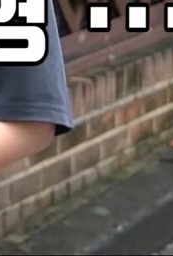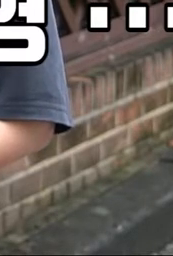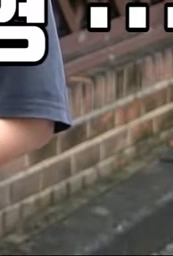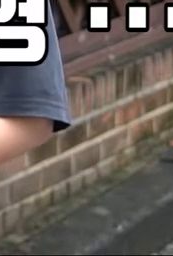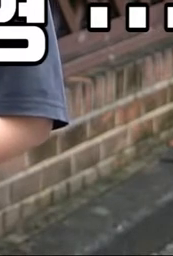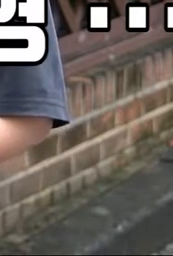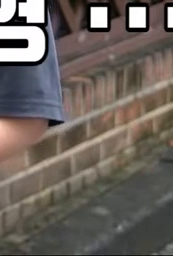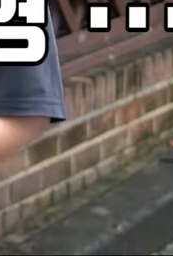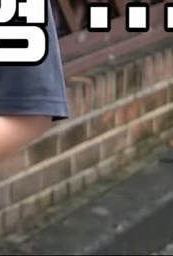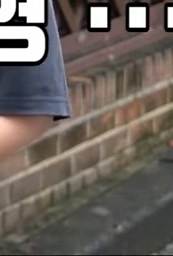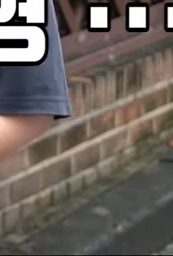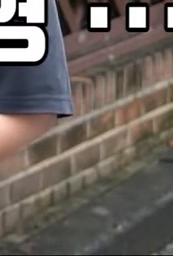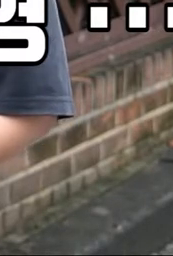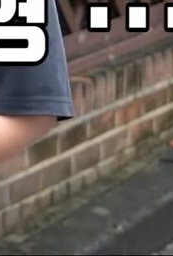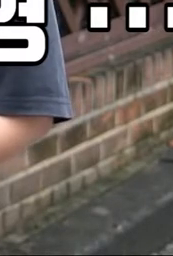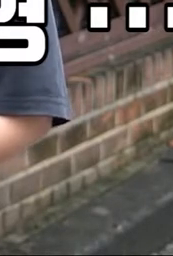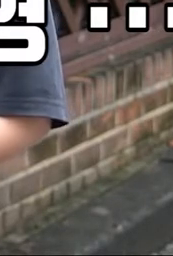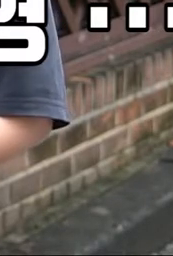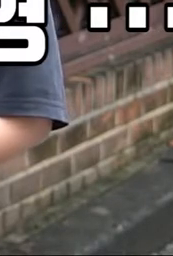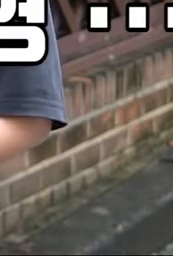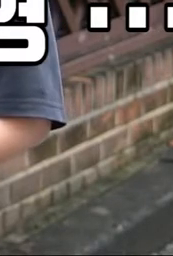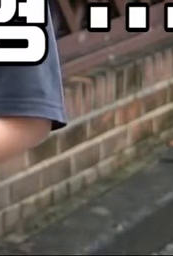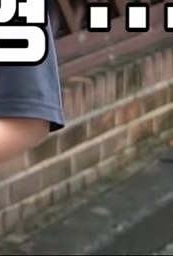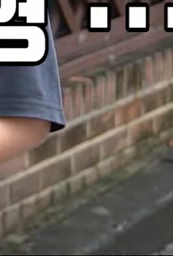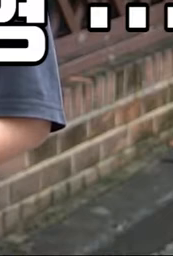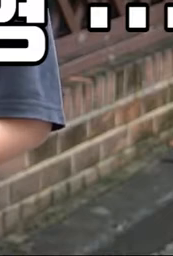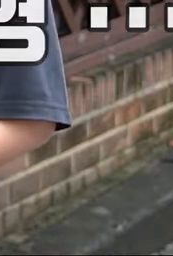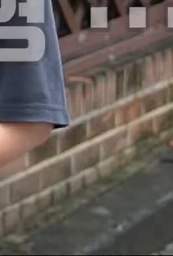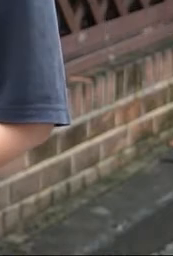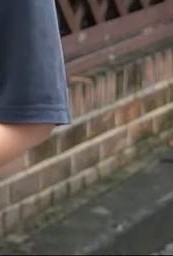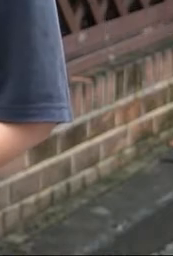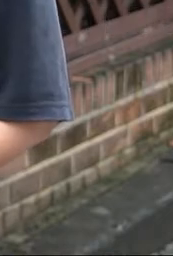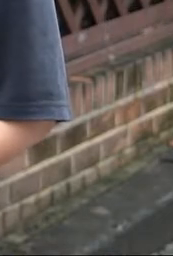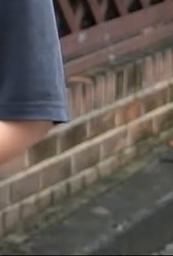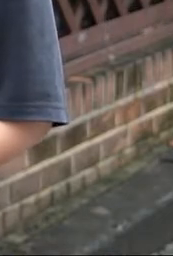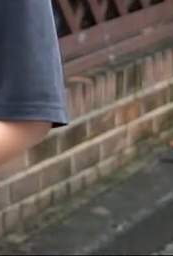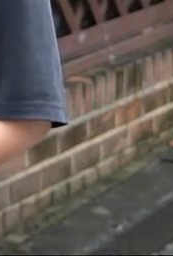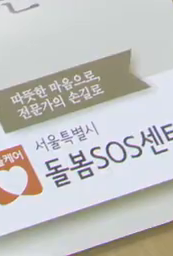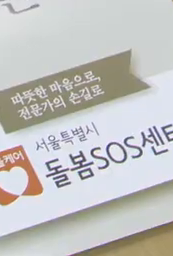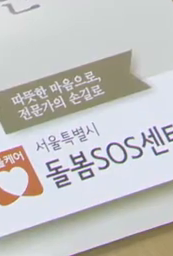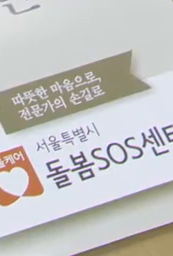돌봄 공백이 많아짐에 따라 돌봄 서비스도 한층 강화됐습니다.